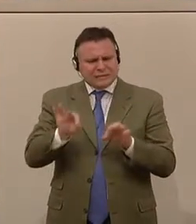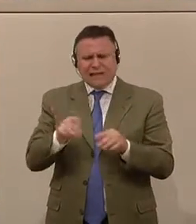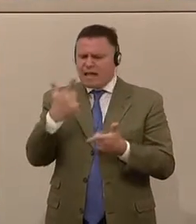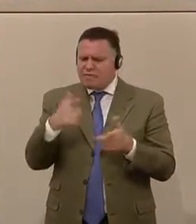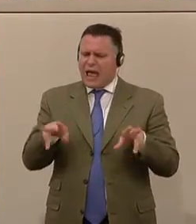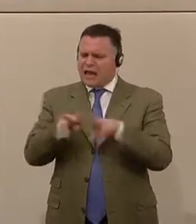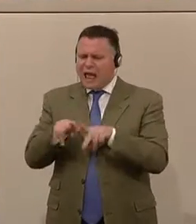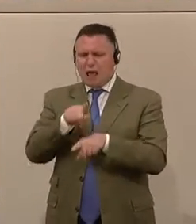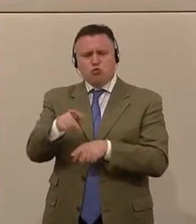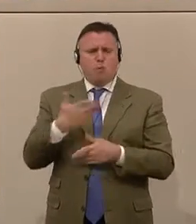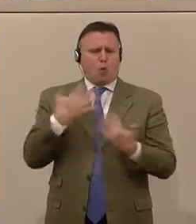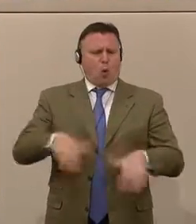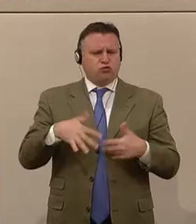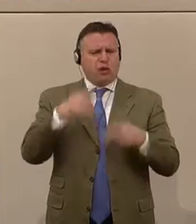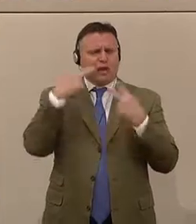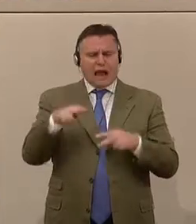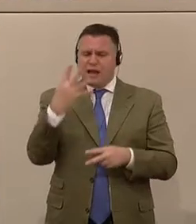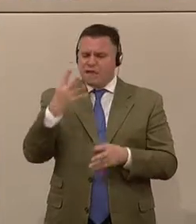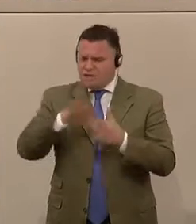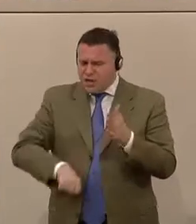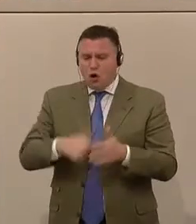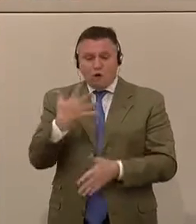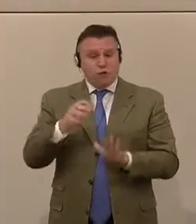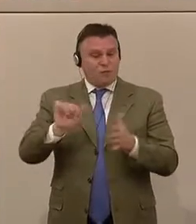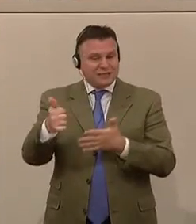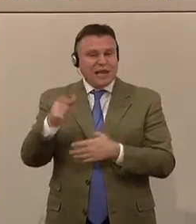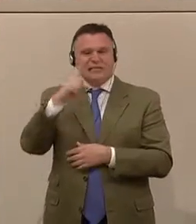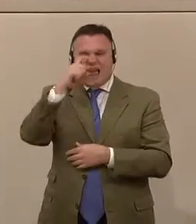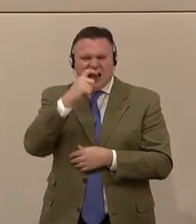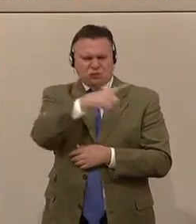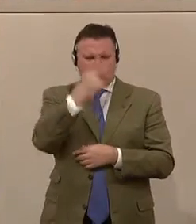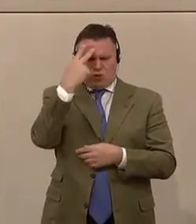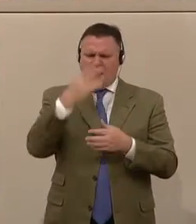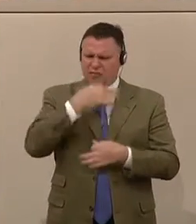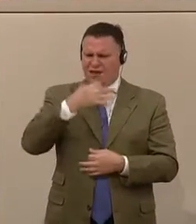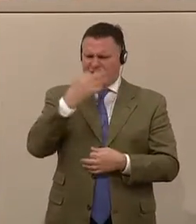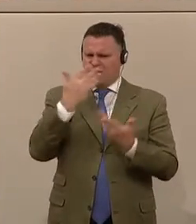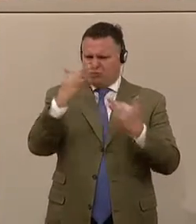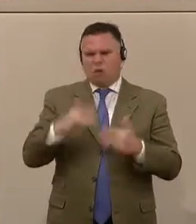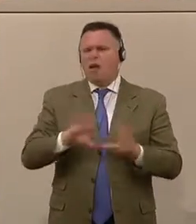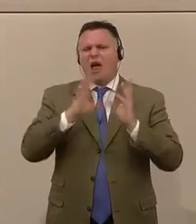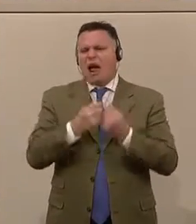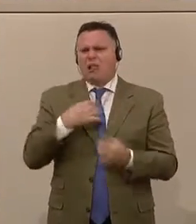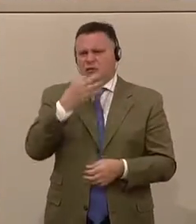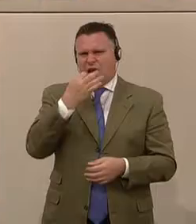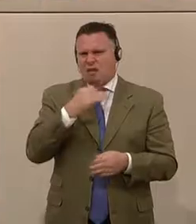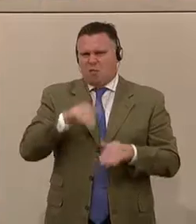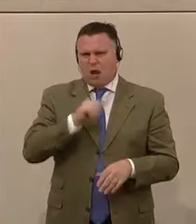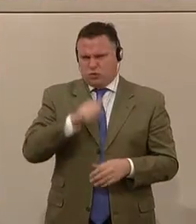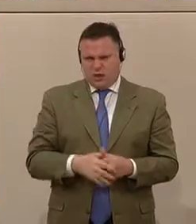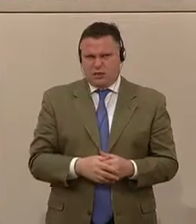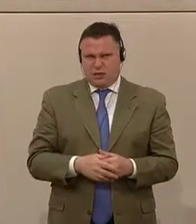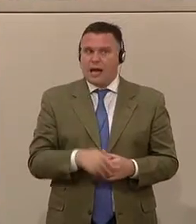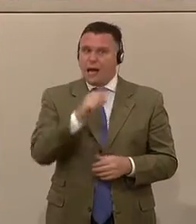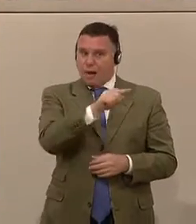macht gleich, so bist du reich, verlier die 4 aus 5 und 6, so sagt die Hexe und so weiter und so fort. Ich will nicht alles zitieren. Sie wissen